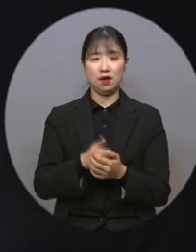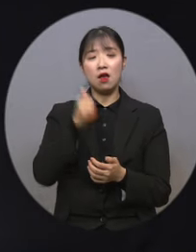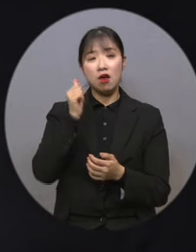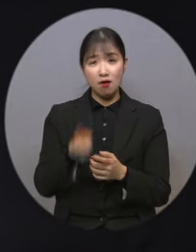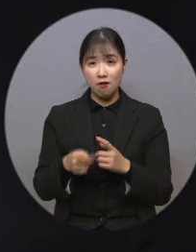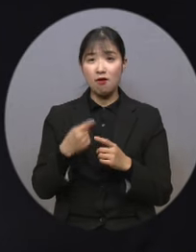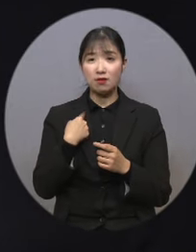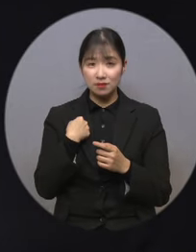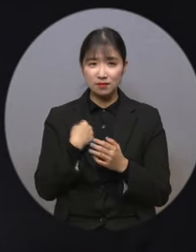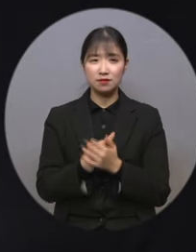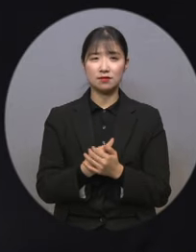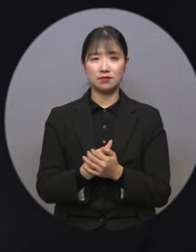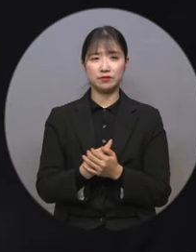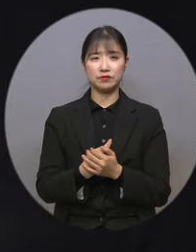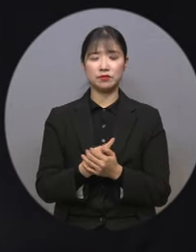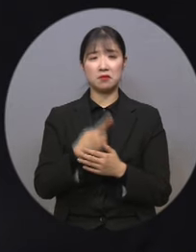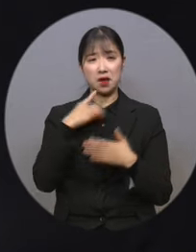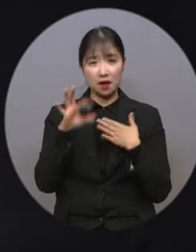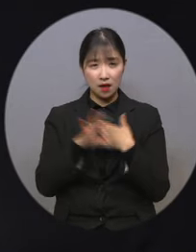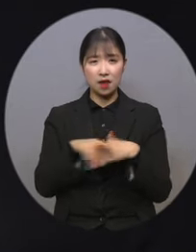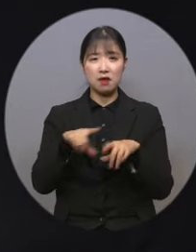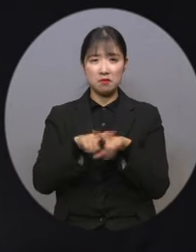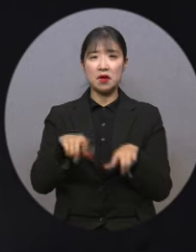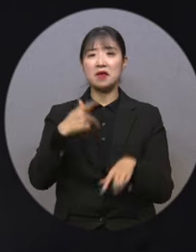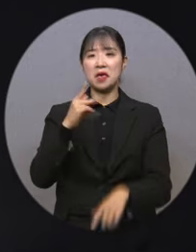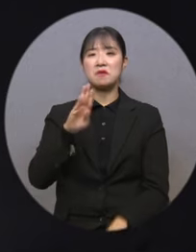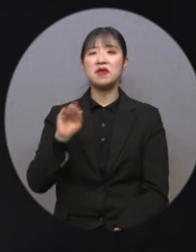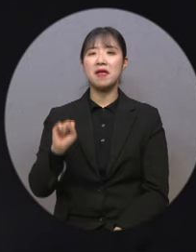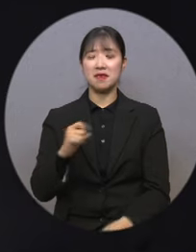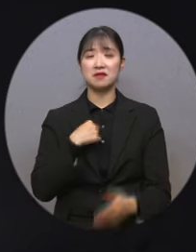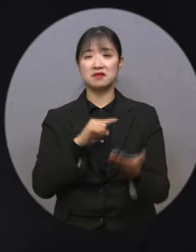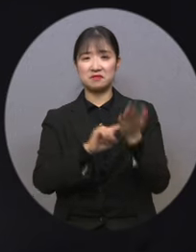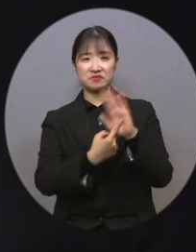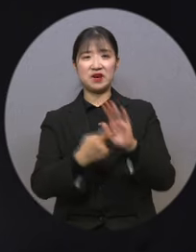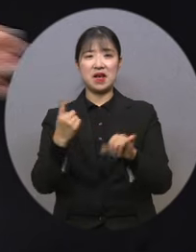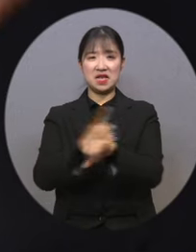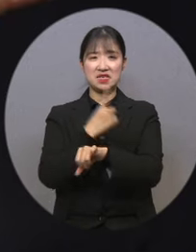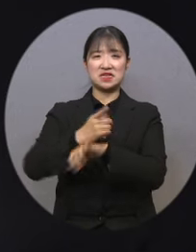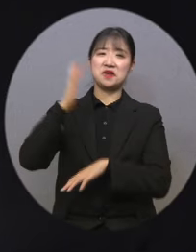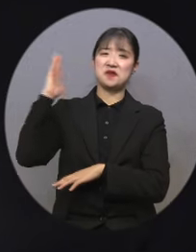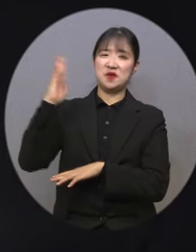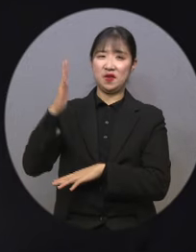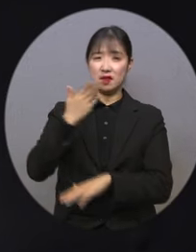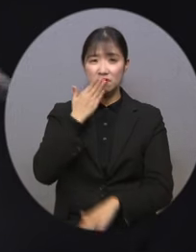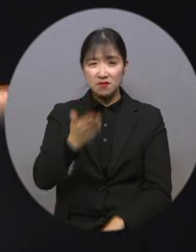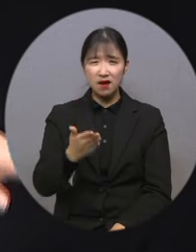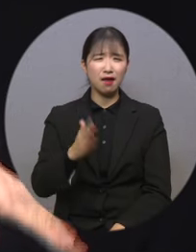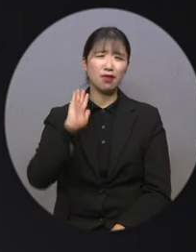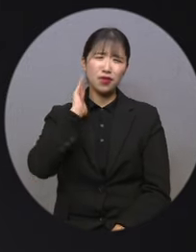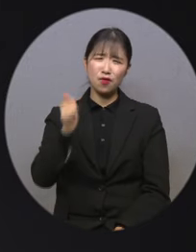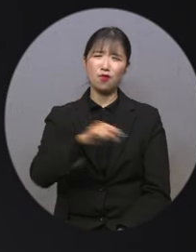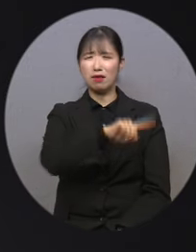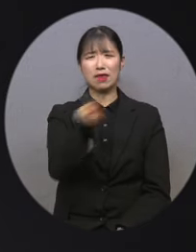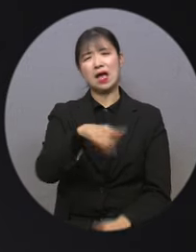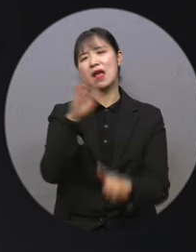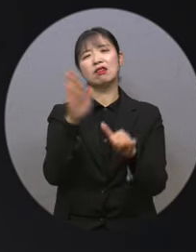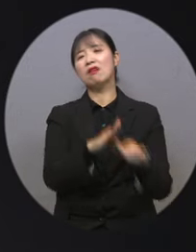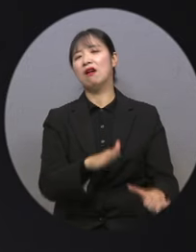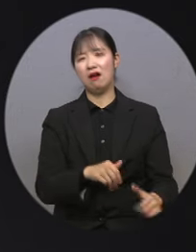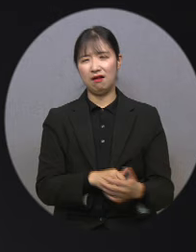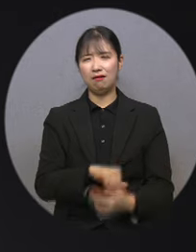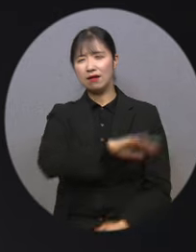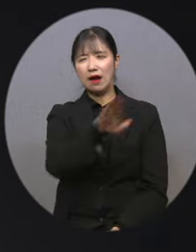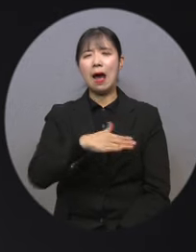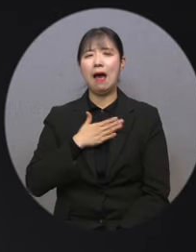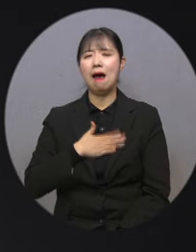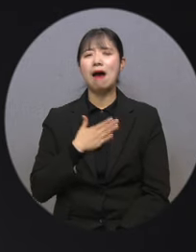철저히 내가 만약에 시중에 KBS 나와서 이런 걸 한 시간만 떠들면 그들은 그냥 대통령 다 떨어져. 그거 다